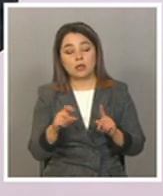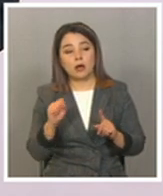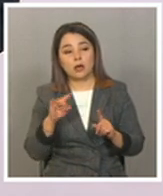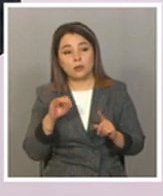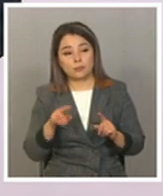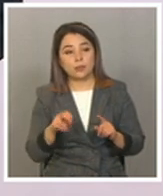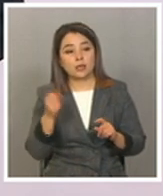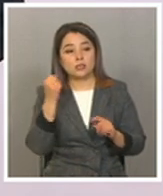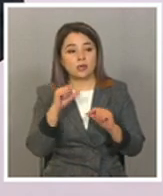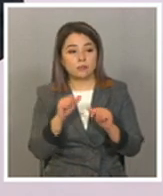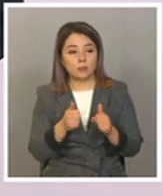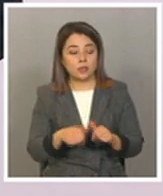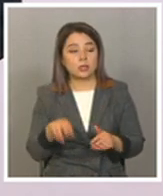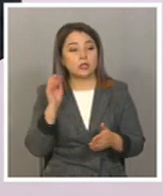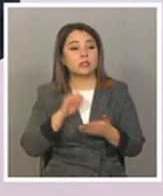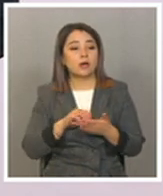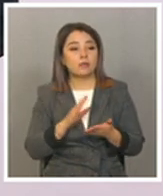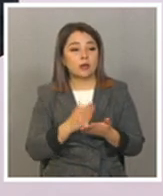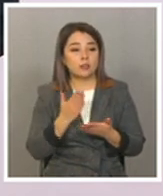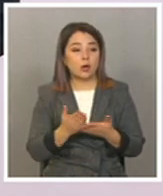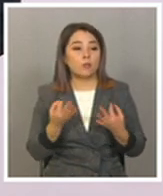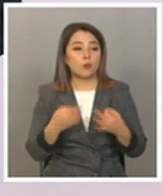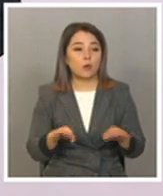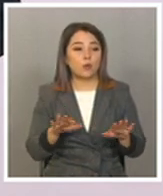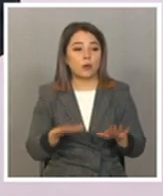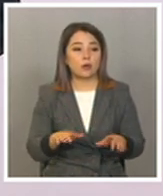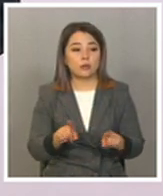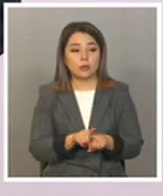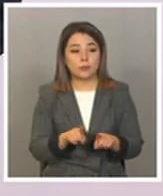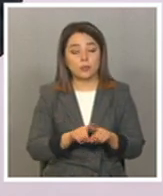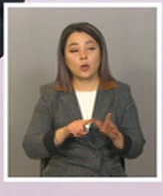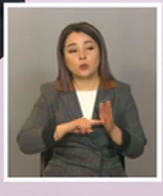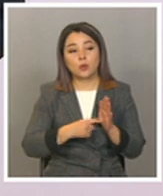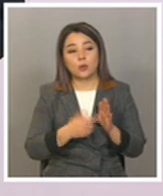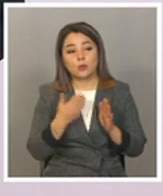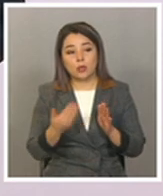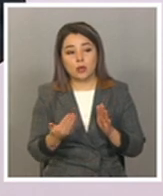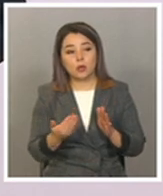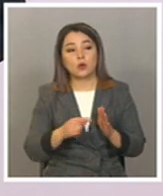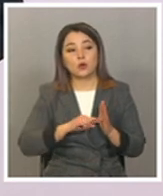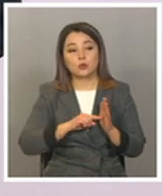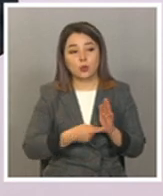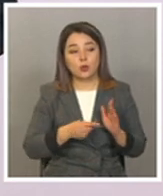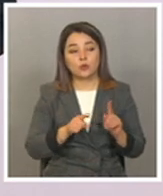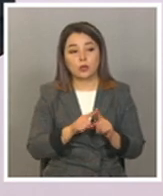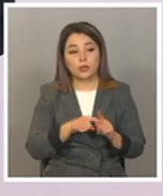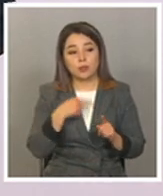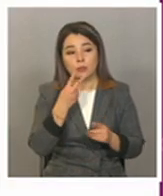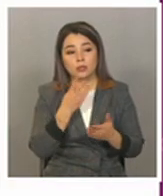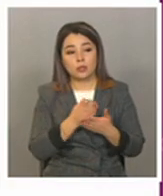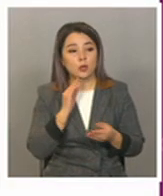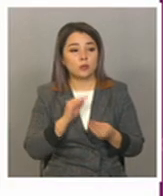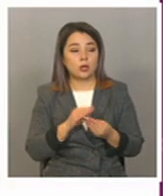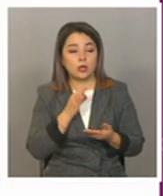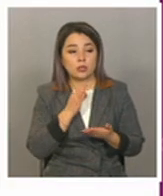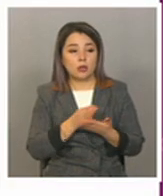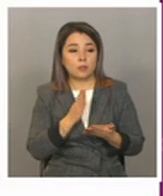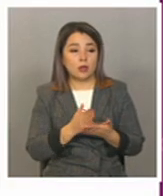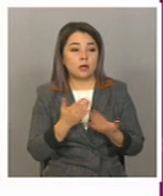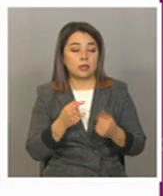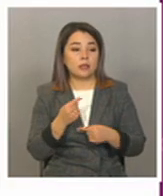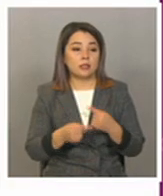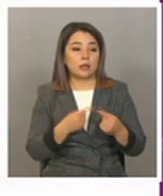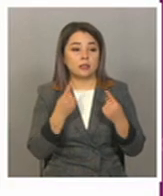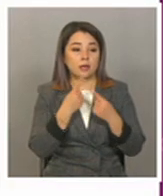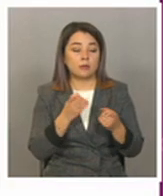символдардан, цифрлардан, бос орындардан, нүкте және үтір белгілерінен тұралады. Келесі